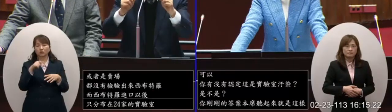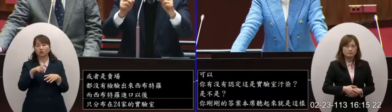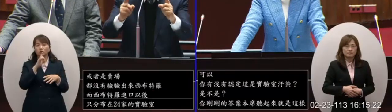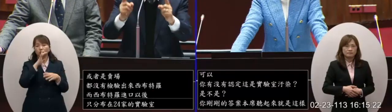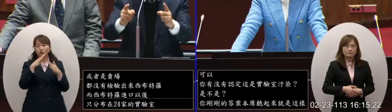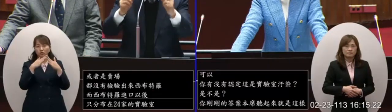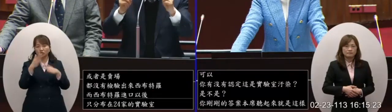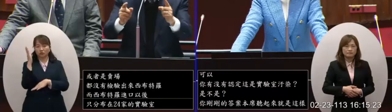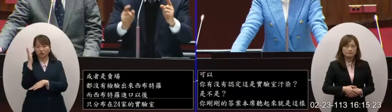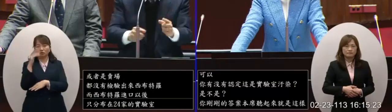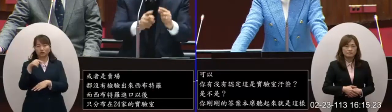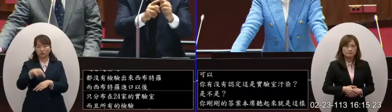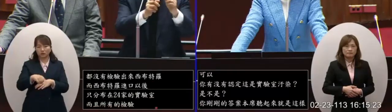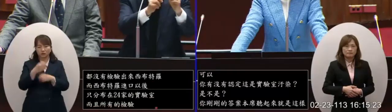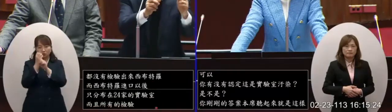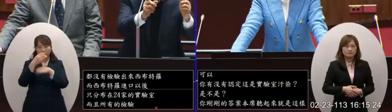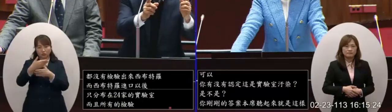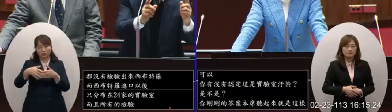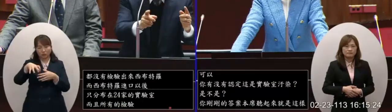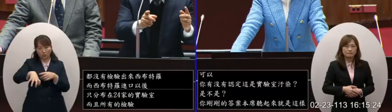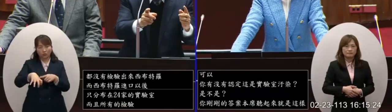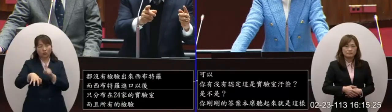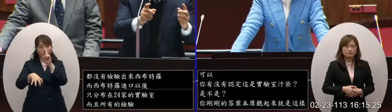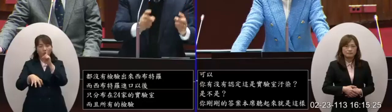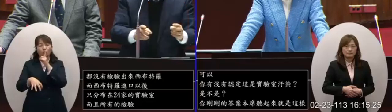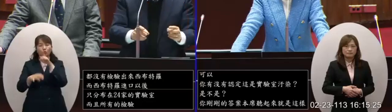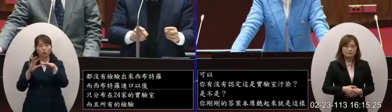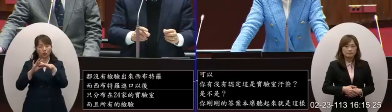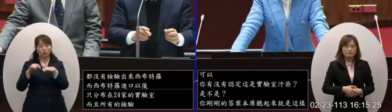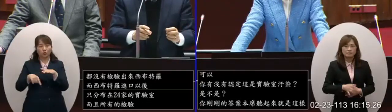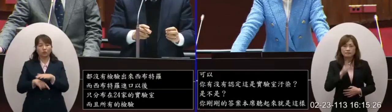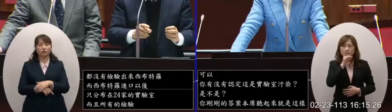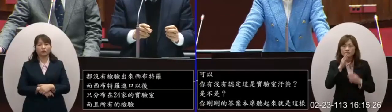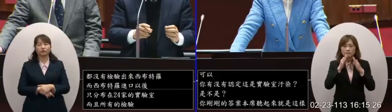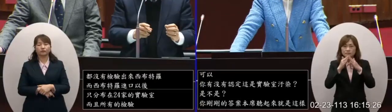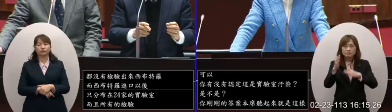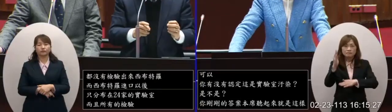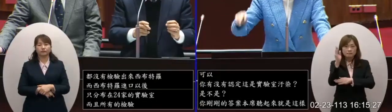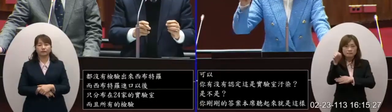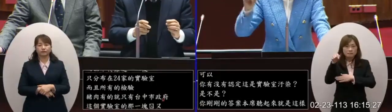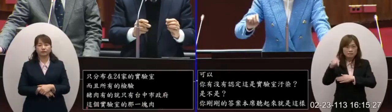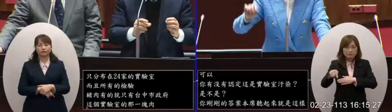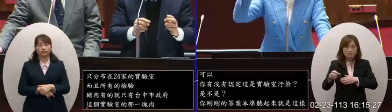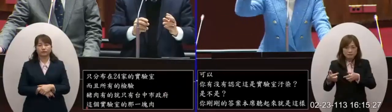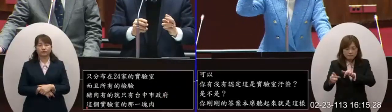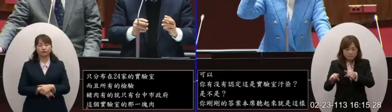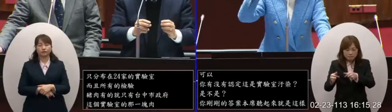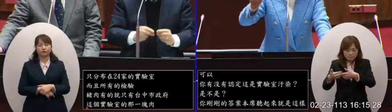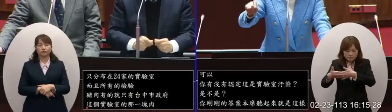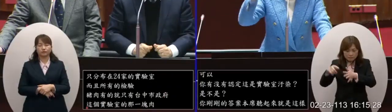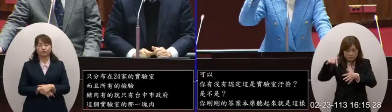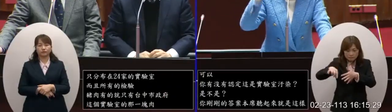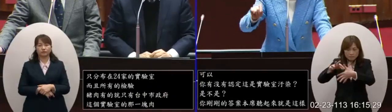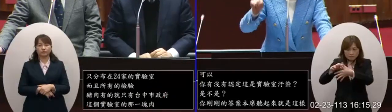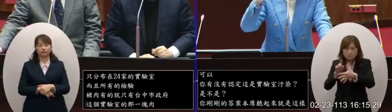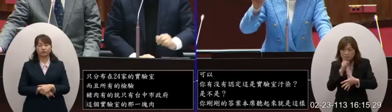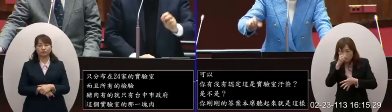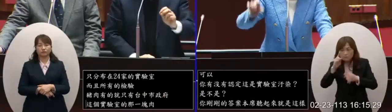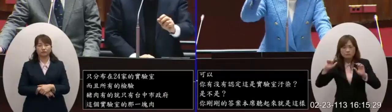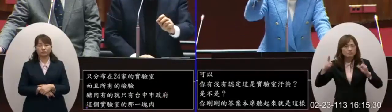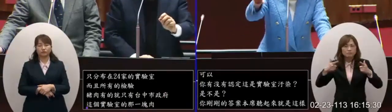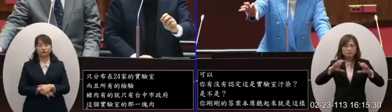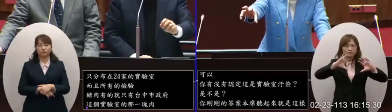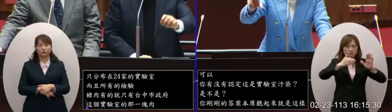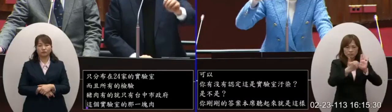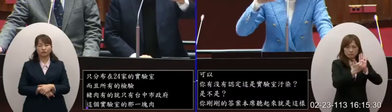台中市政府这个实验室的那一块肉， 不是台中市政府实验室这块肉，他们是到国防部的福